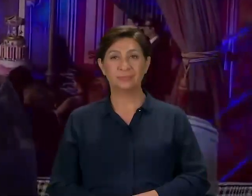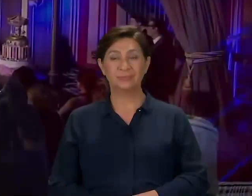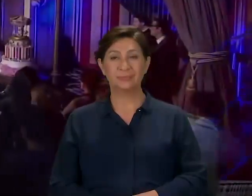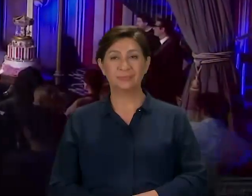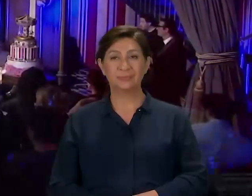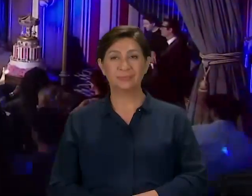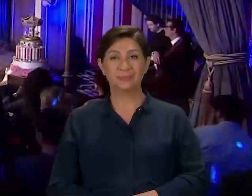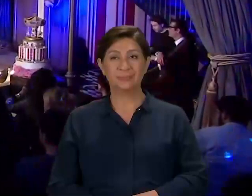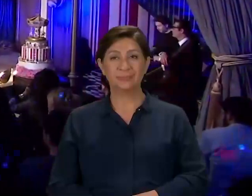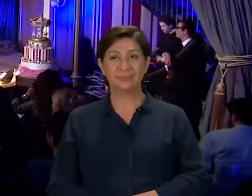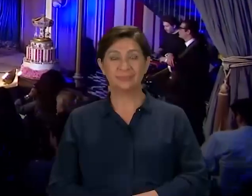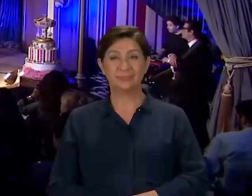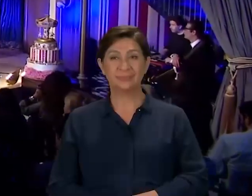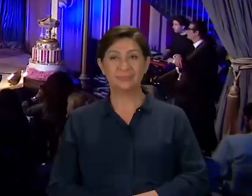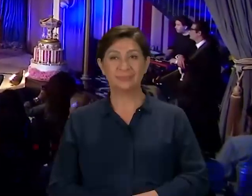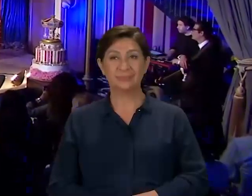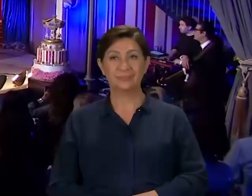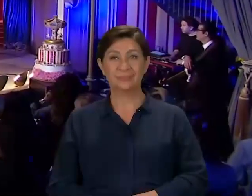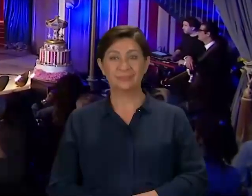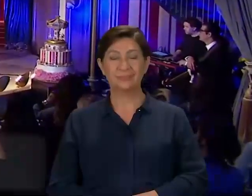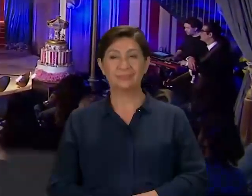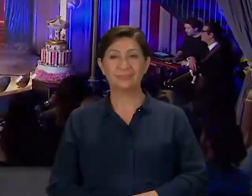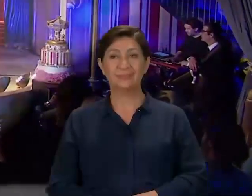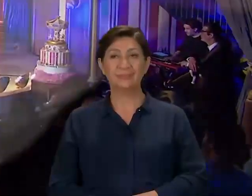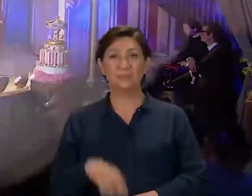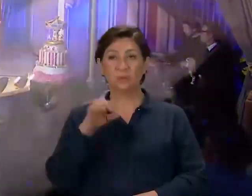face the final curtain.